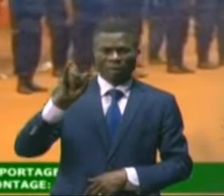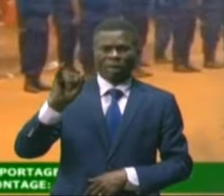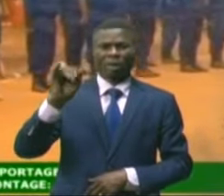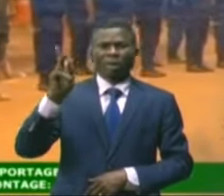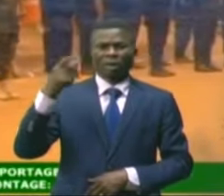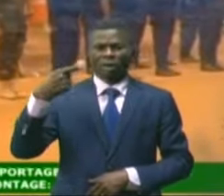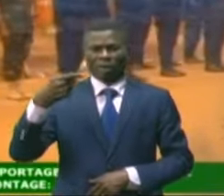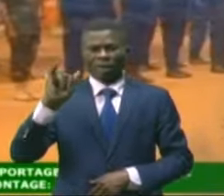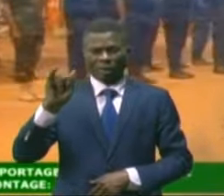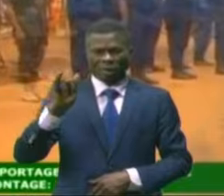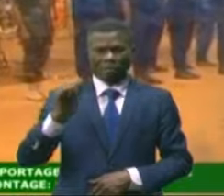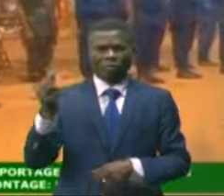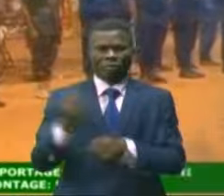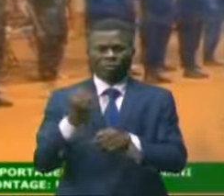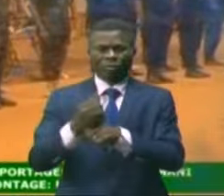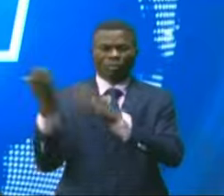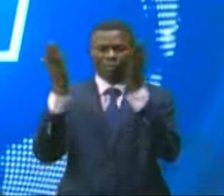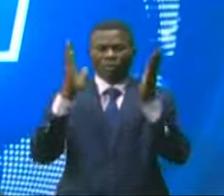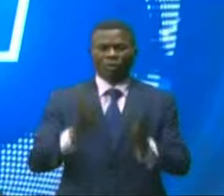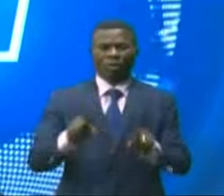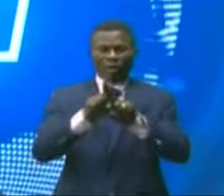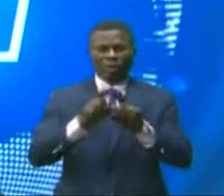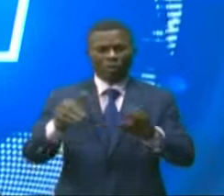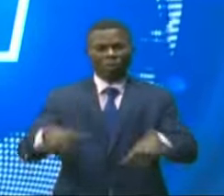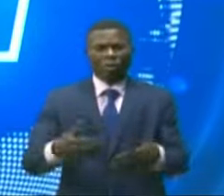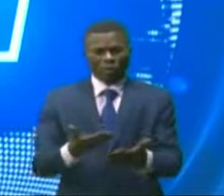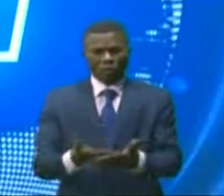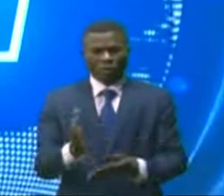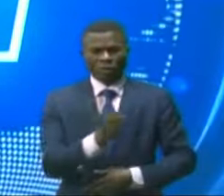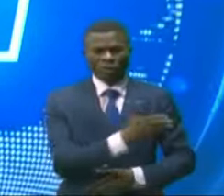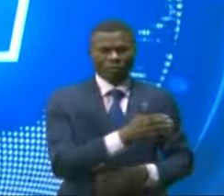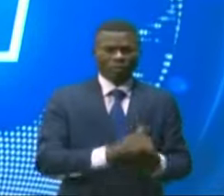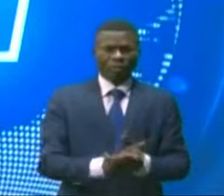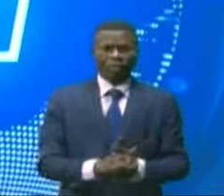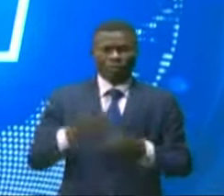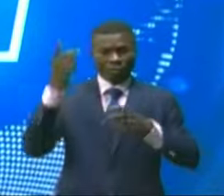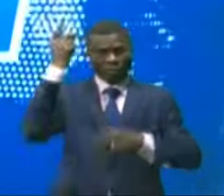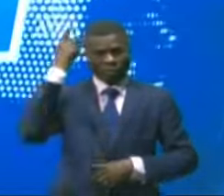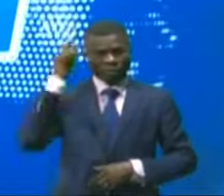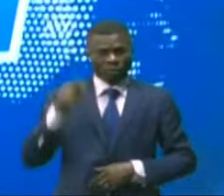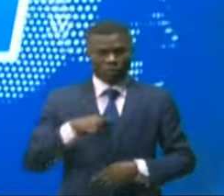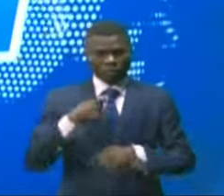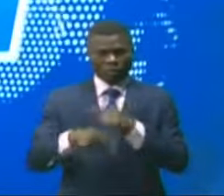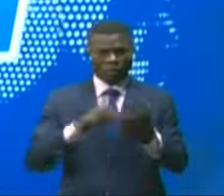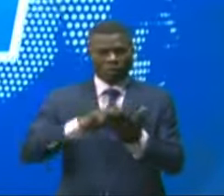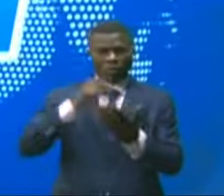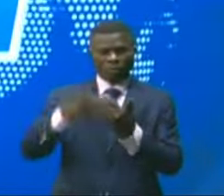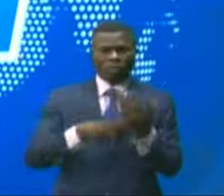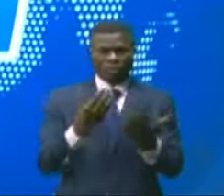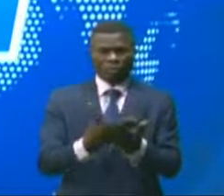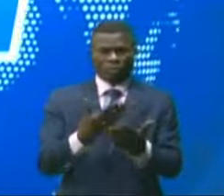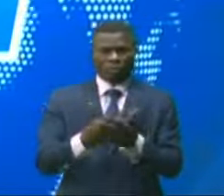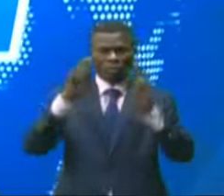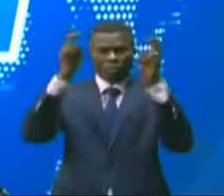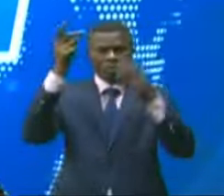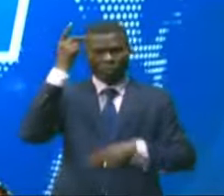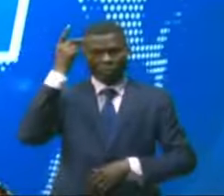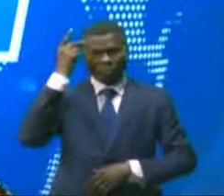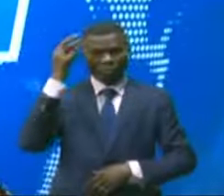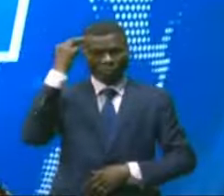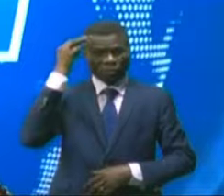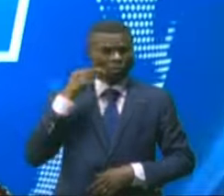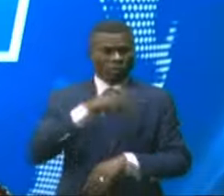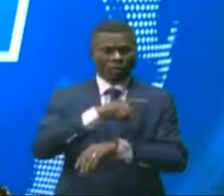agricole, commerciale et halieutique. Dans la capitale, la mise en œuvre du plan d'urgence de la ville de Kinshasa, le